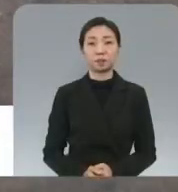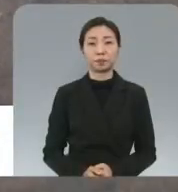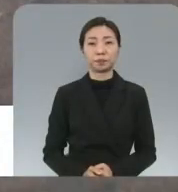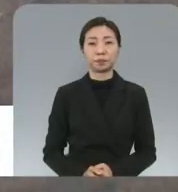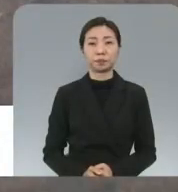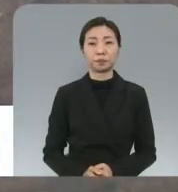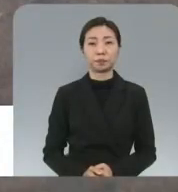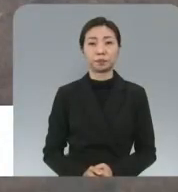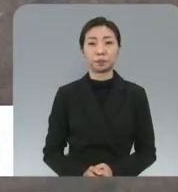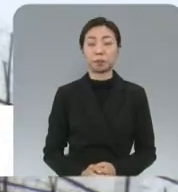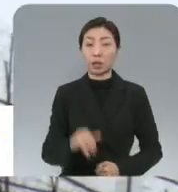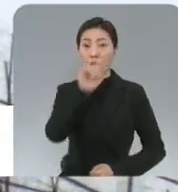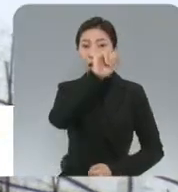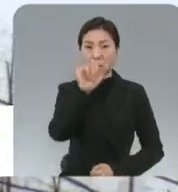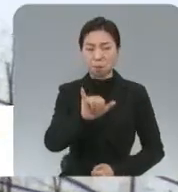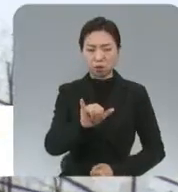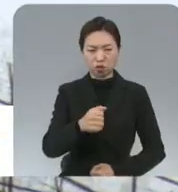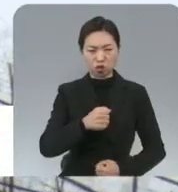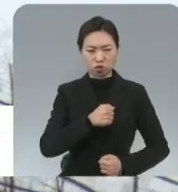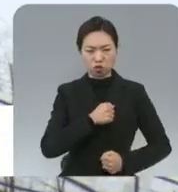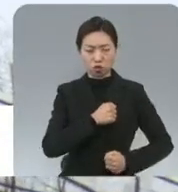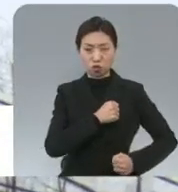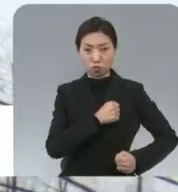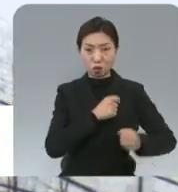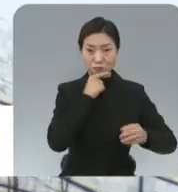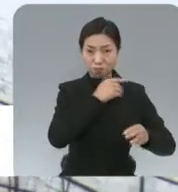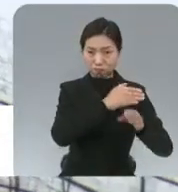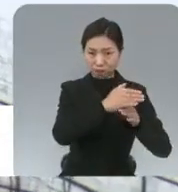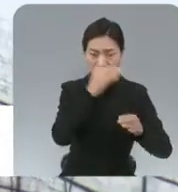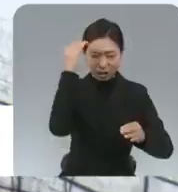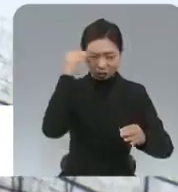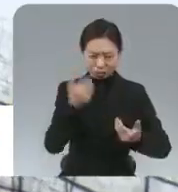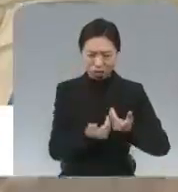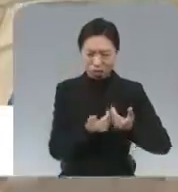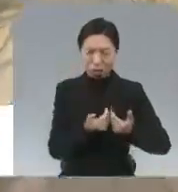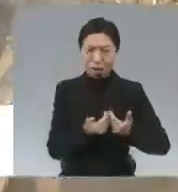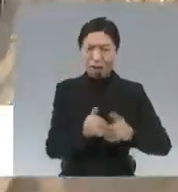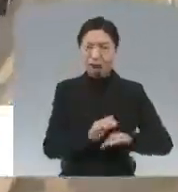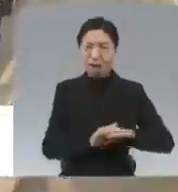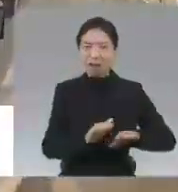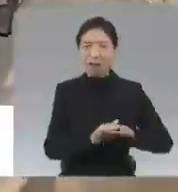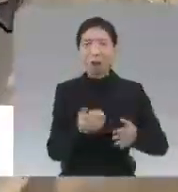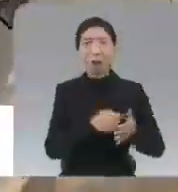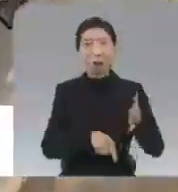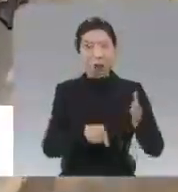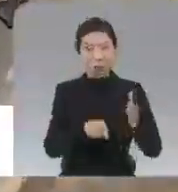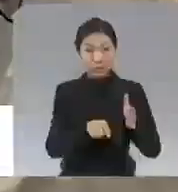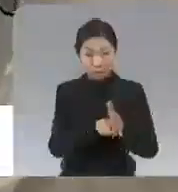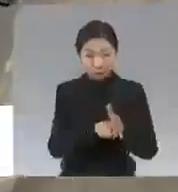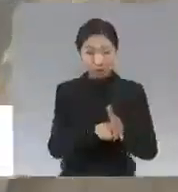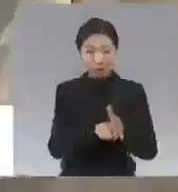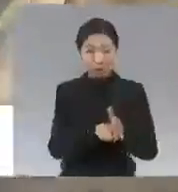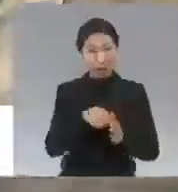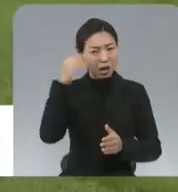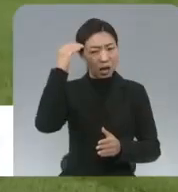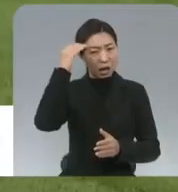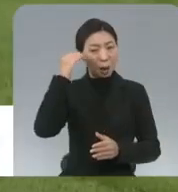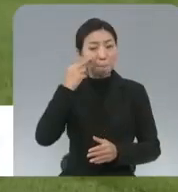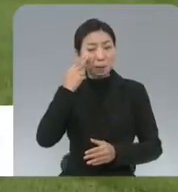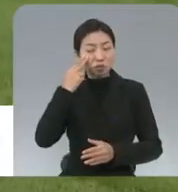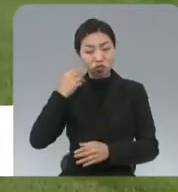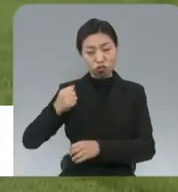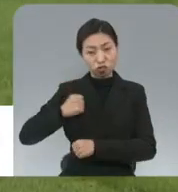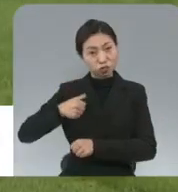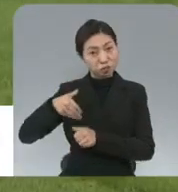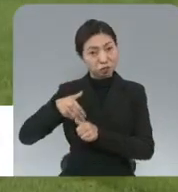le département américain de la Défense a laissé entendre qu'il n'était pas favorable au déploiement permanent d'actifs stratégique américain en Corée du Sud